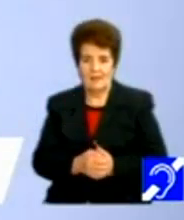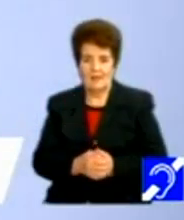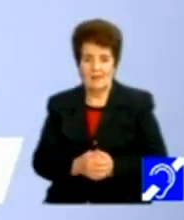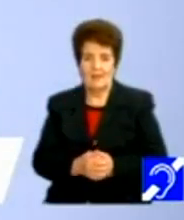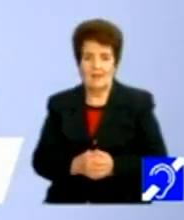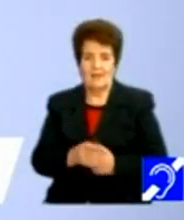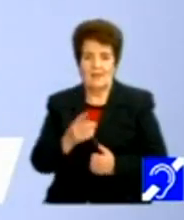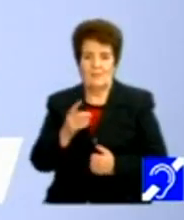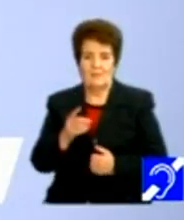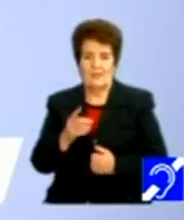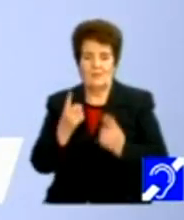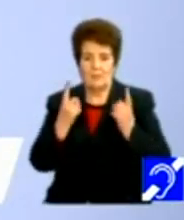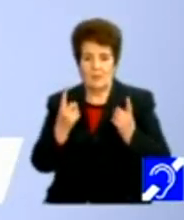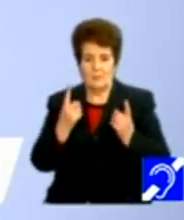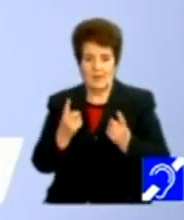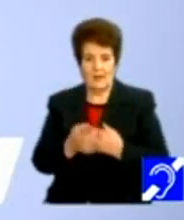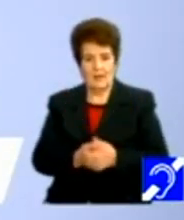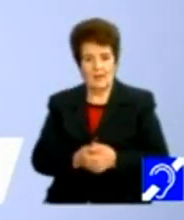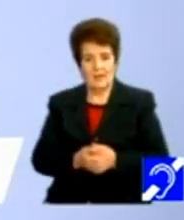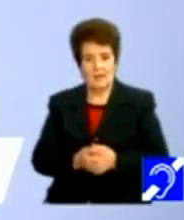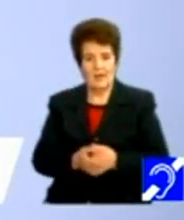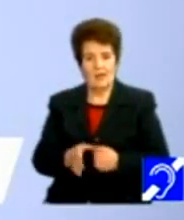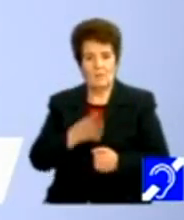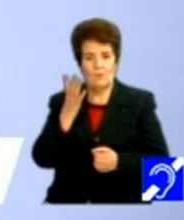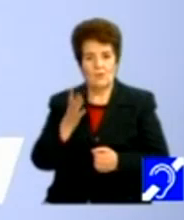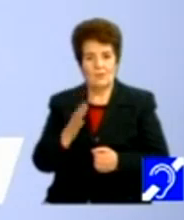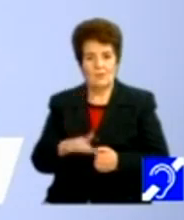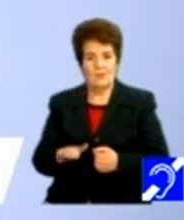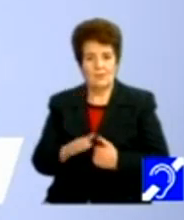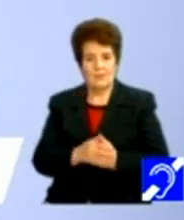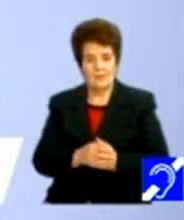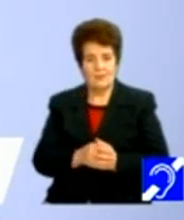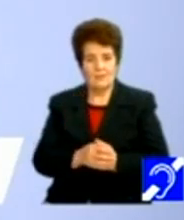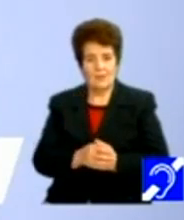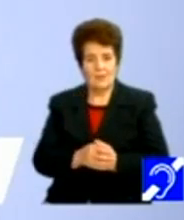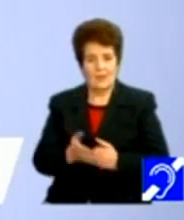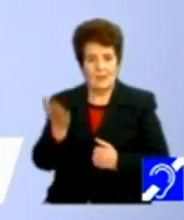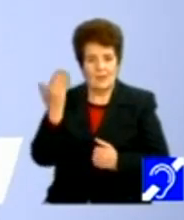mare dificultate a fost când eram ministru al tineretului și sportului.